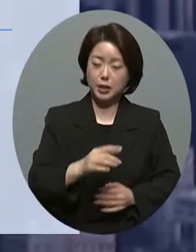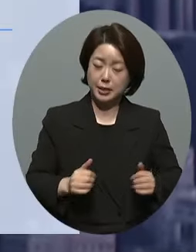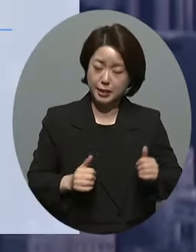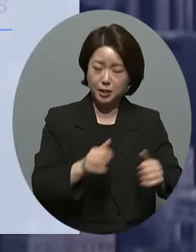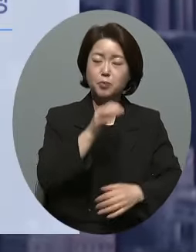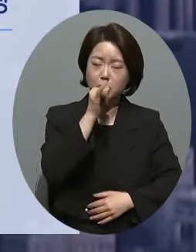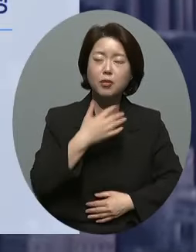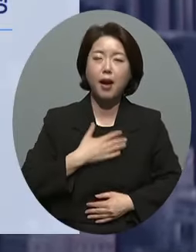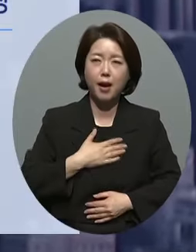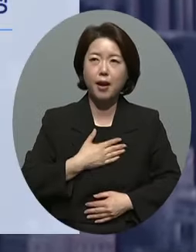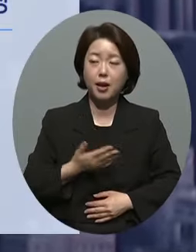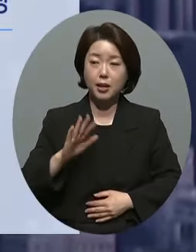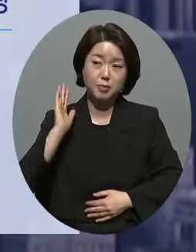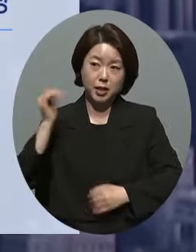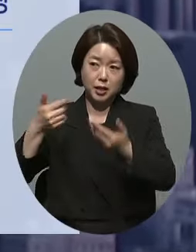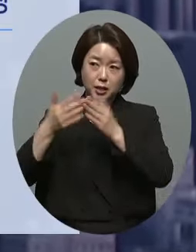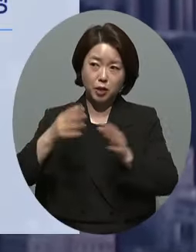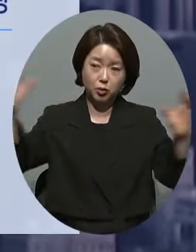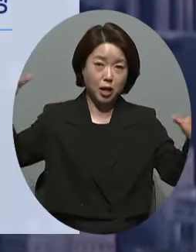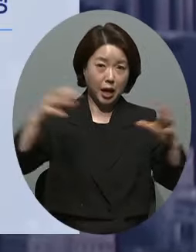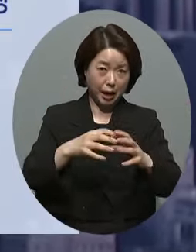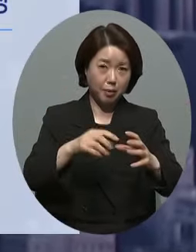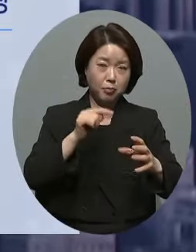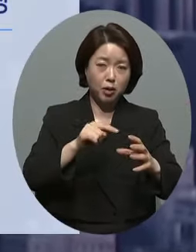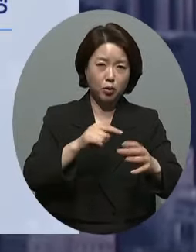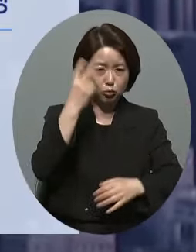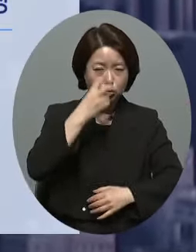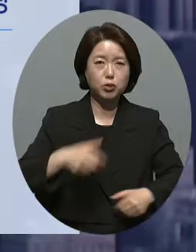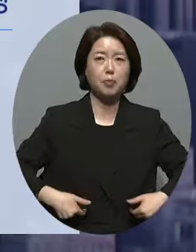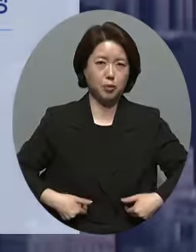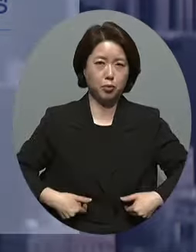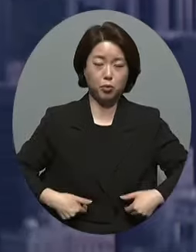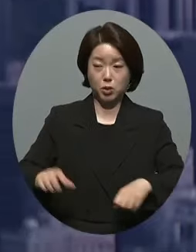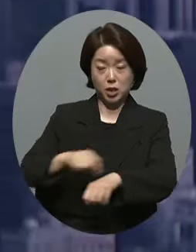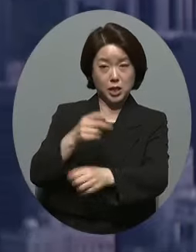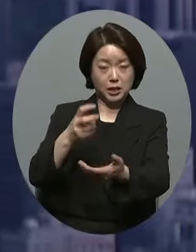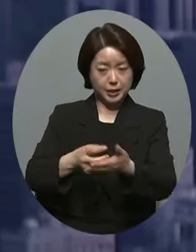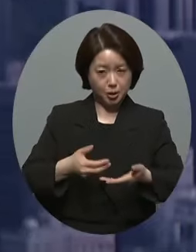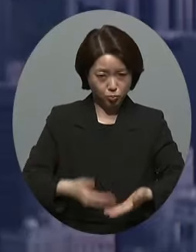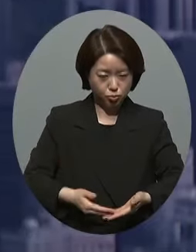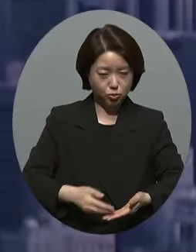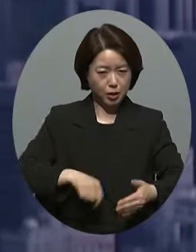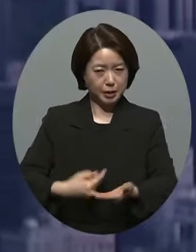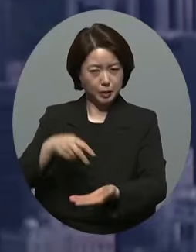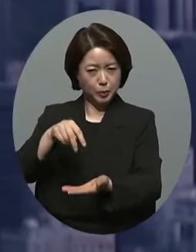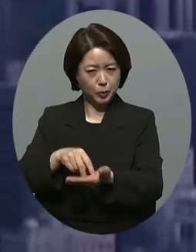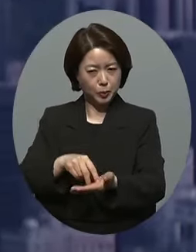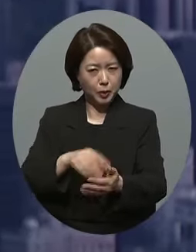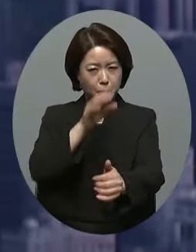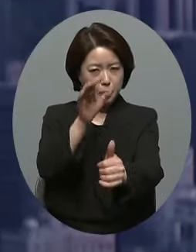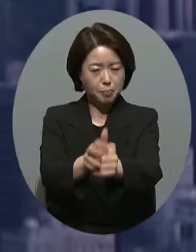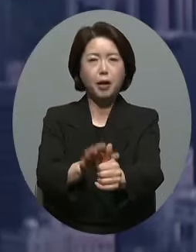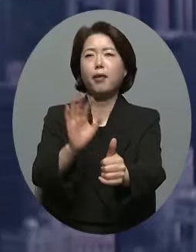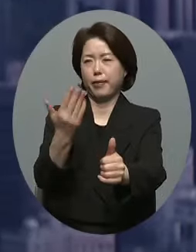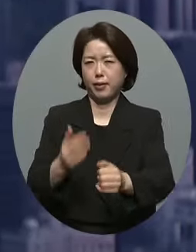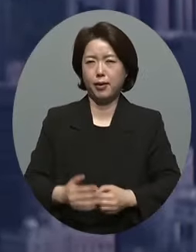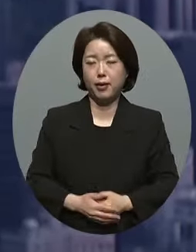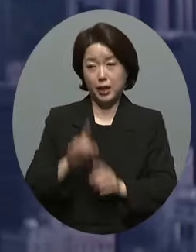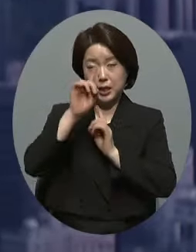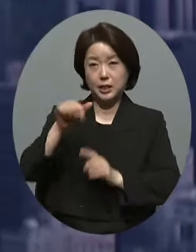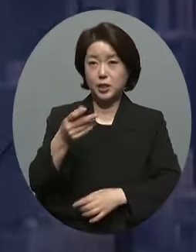실까지 겨냥을 해서 수사를 해야 되는데 어떤 특검의 무게감 그리고 독립성이 아니면 조금 어렵지 않나 그래서 과거에 이종섭 그 주호주